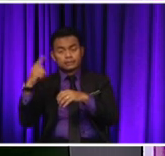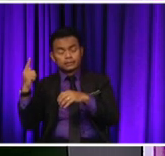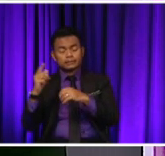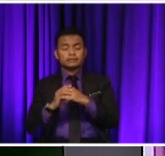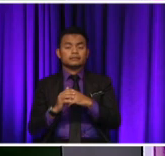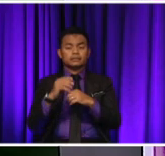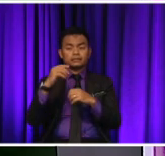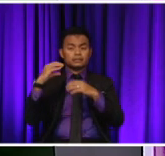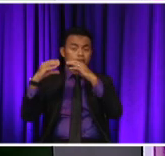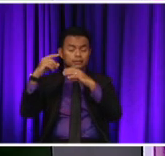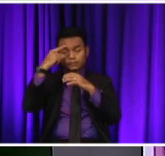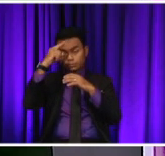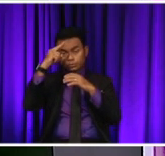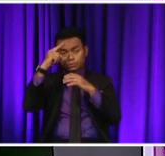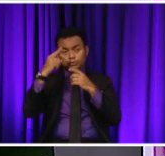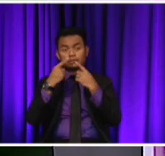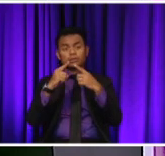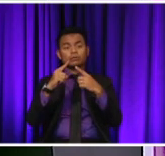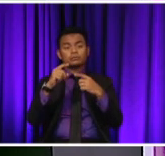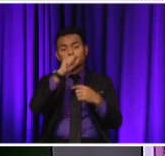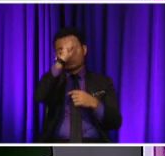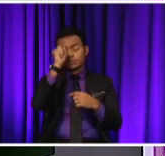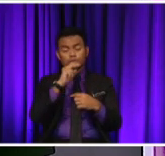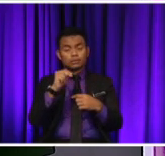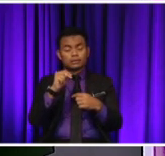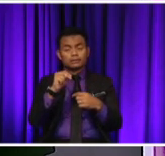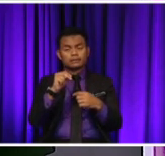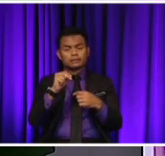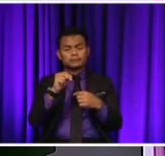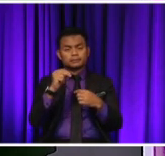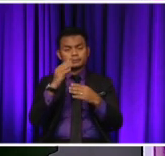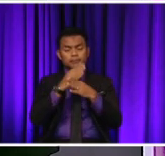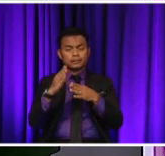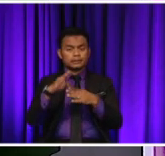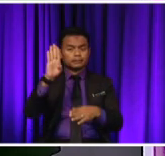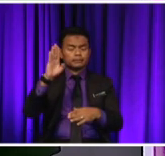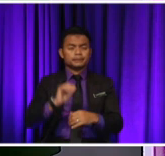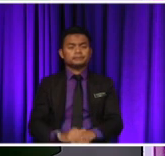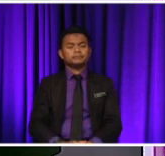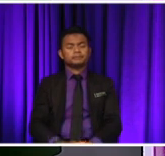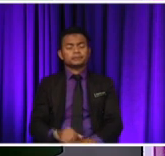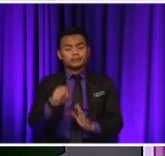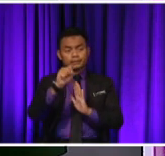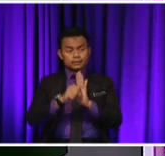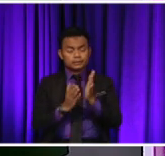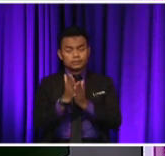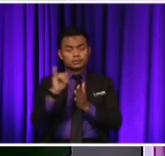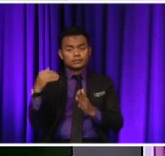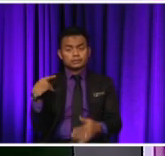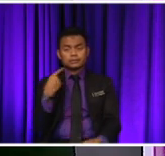persiapan untuk menjawab soal dan bahagian di sebenarnya Oke seterusnya kita akan lihat